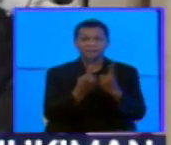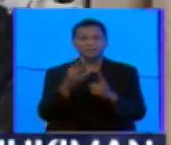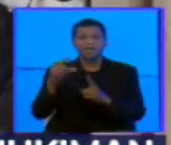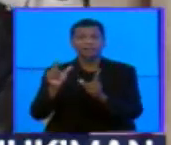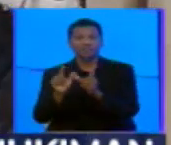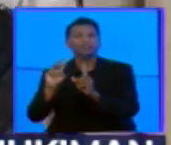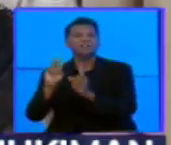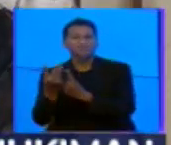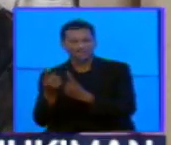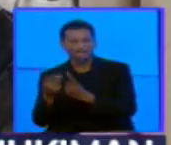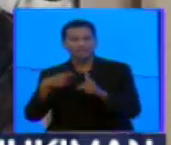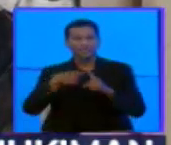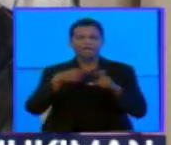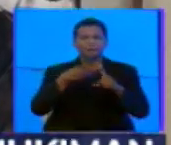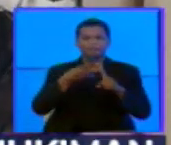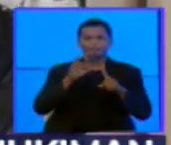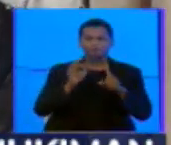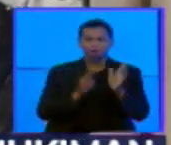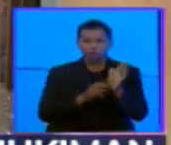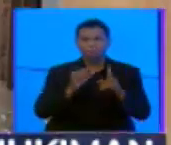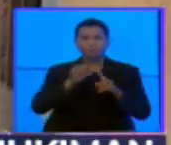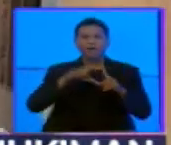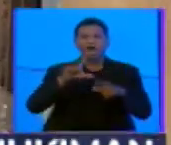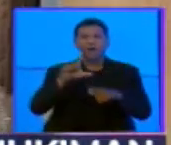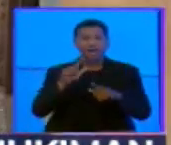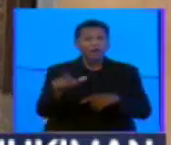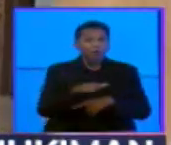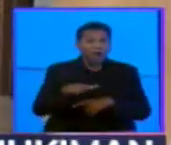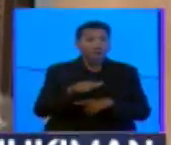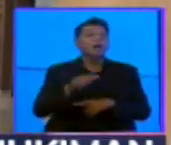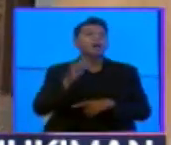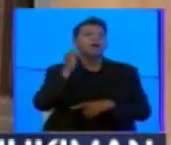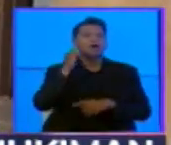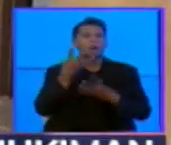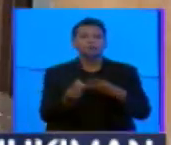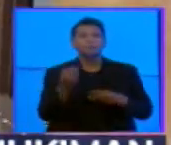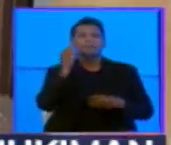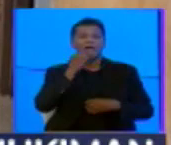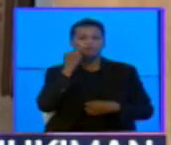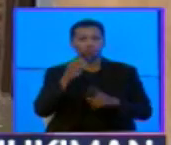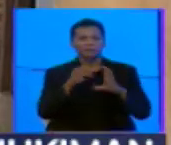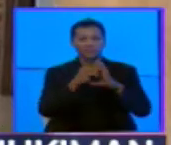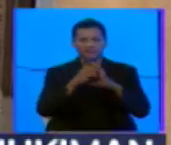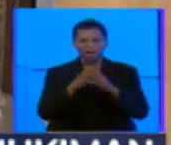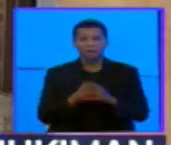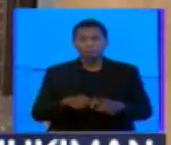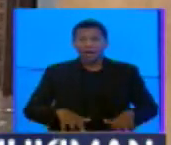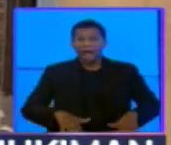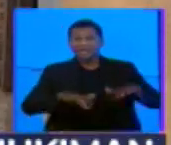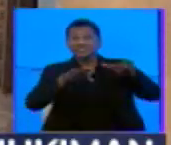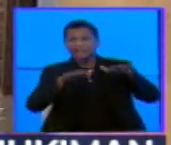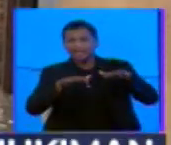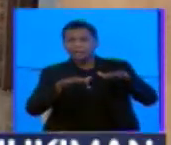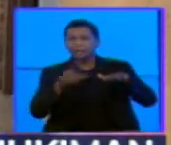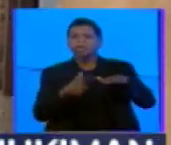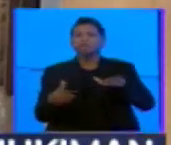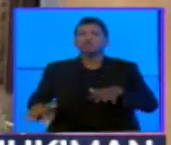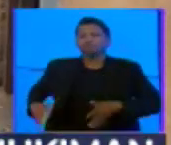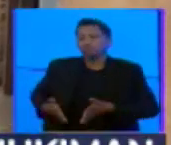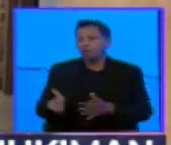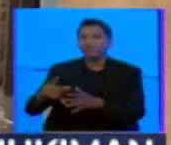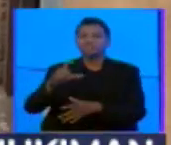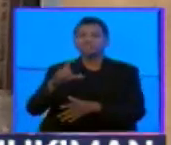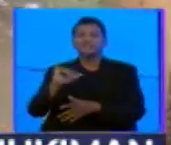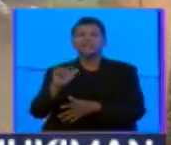RT 13 Kebon Pala Kampung Melayu Jatinegara Banjir yang menggenangi pemukiman berasal dari luapan Sungai